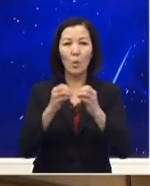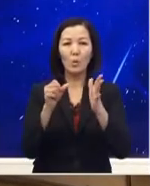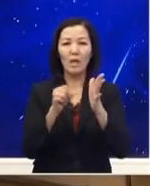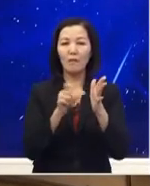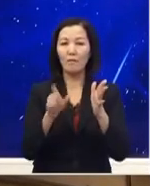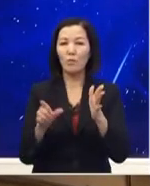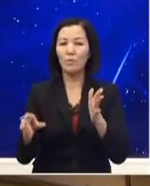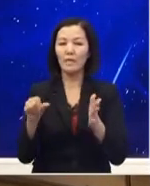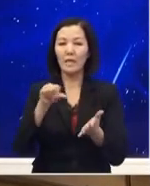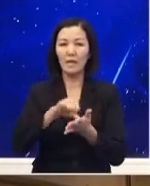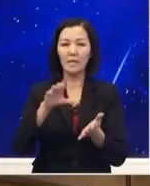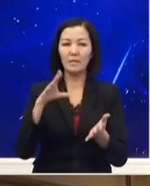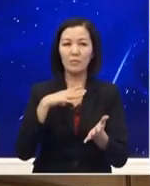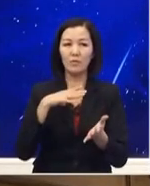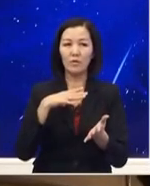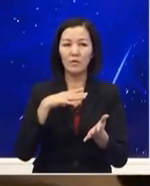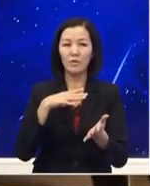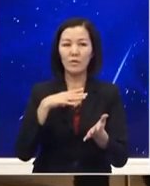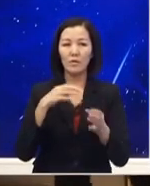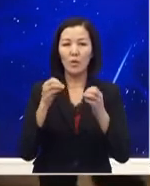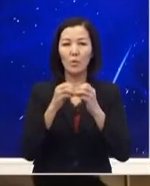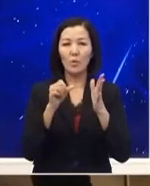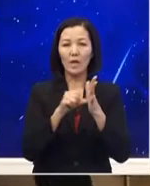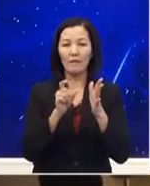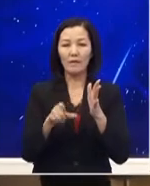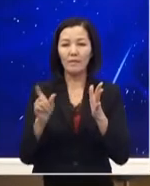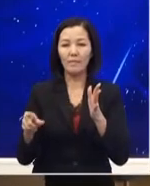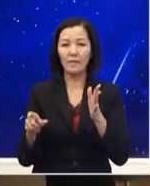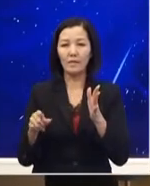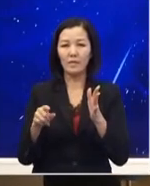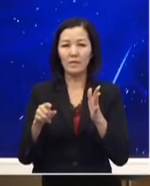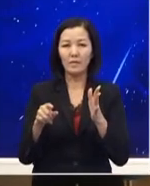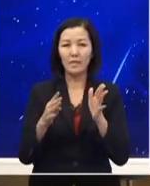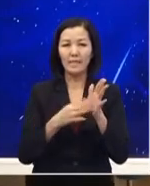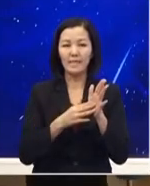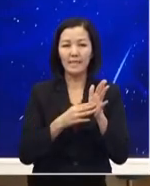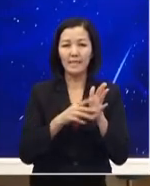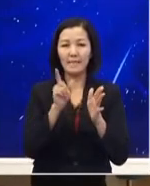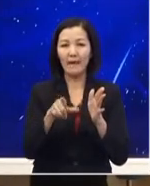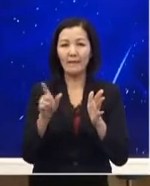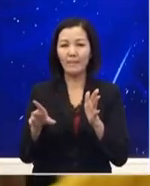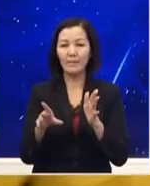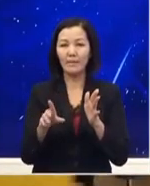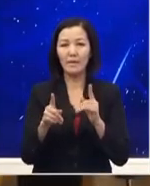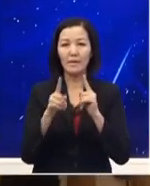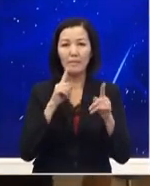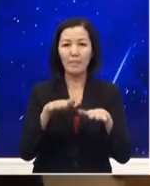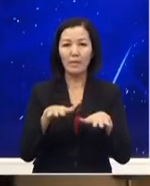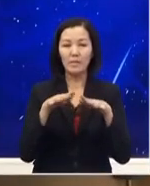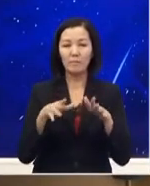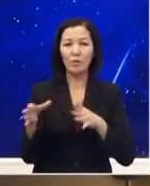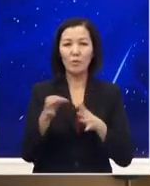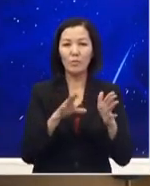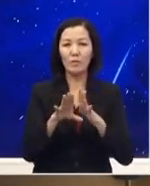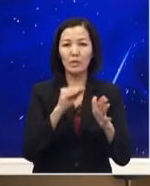үміткер қатысып отыр. Сол 16 үміткерлердің ішінен біз 8 үміткерді мәжіліс пен облыстық